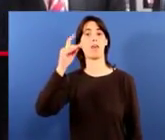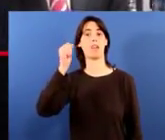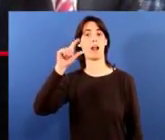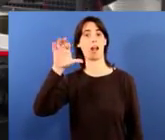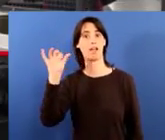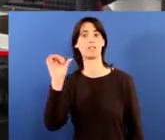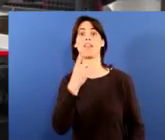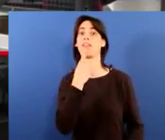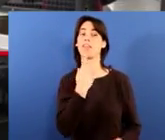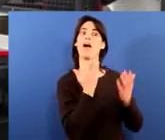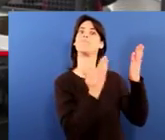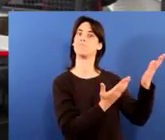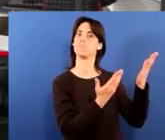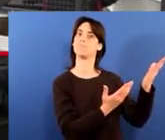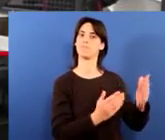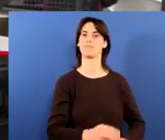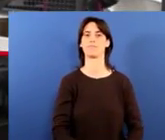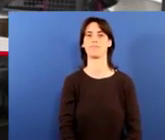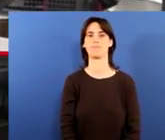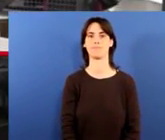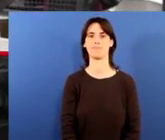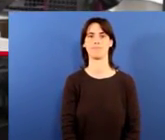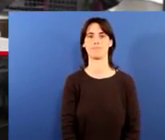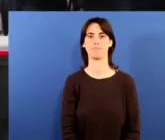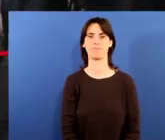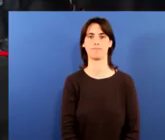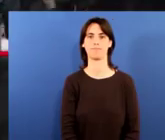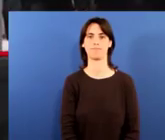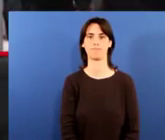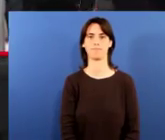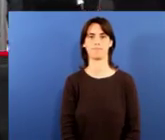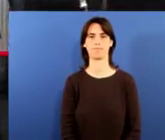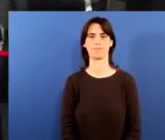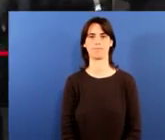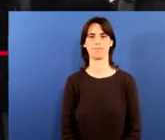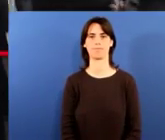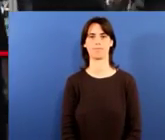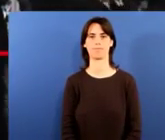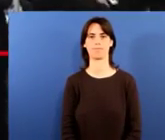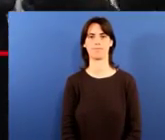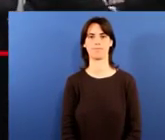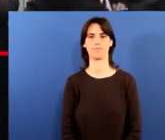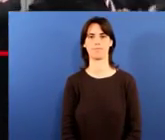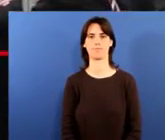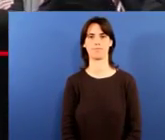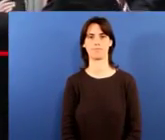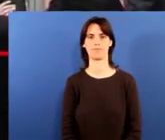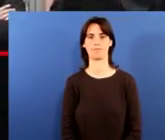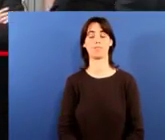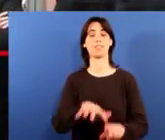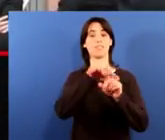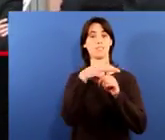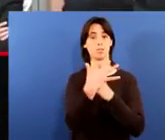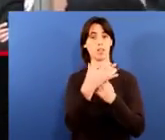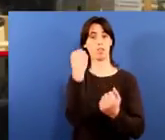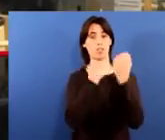dituztenei, krisi ekonomikorik latzenean ere fakturazioari eusteko eta fakturazio hori are handitzeko gai diren sektore bakanetako